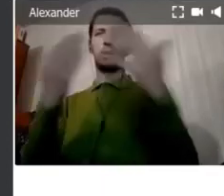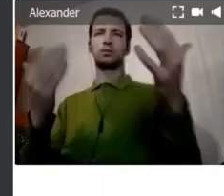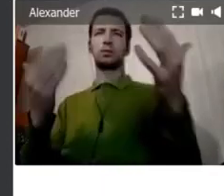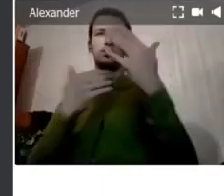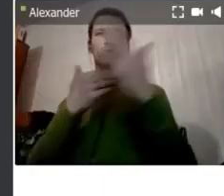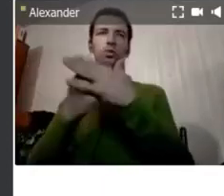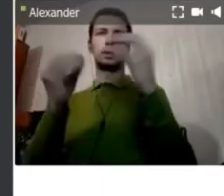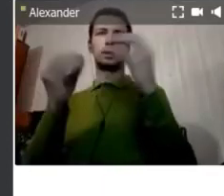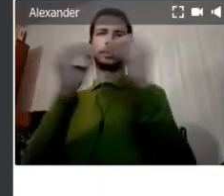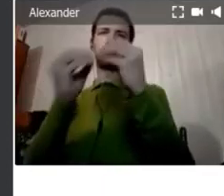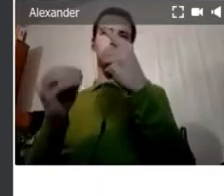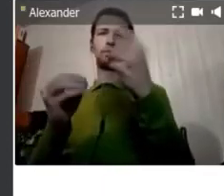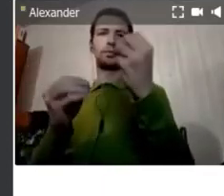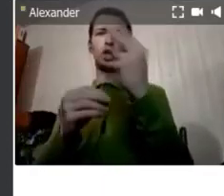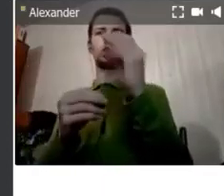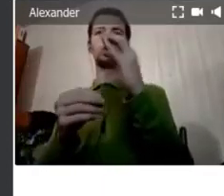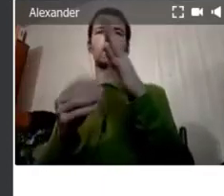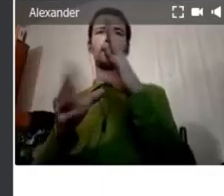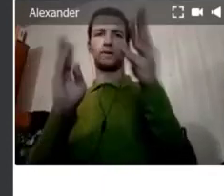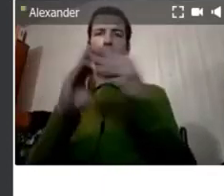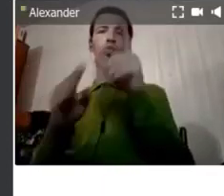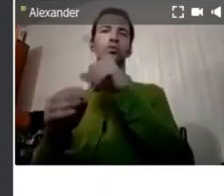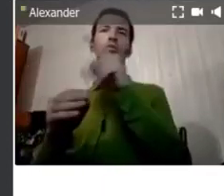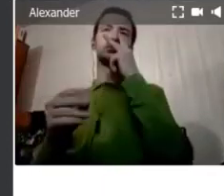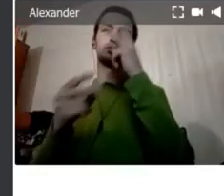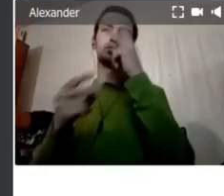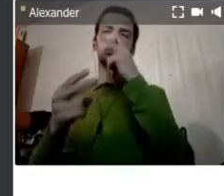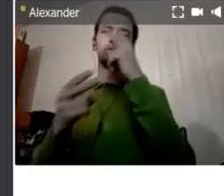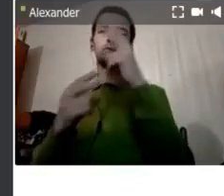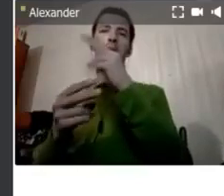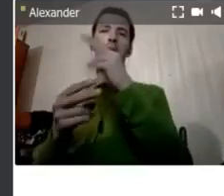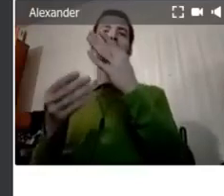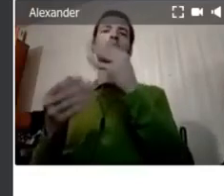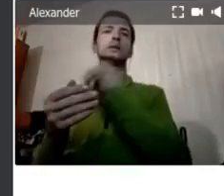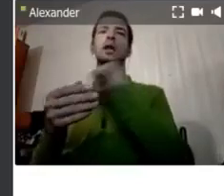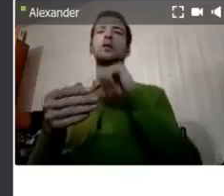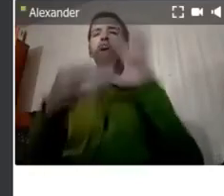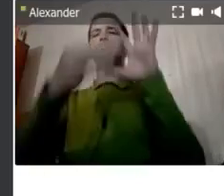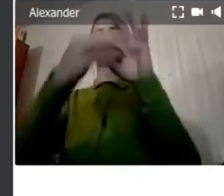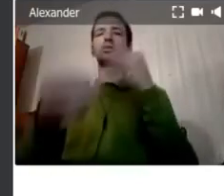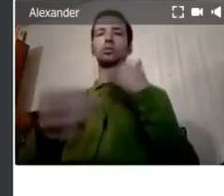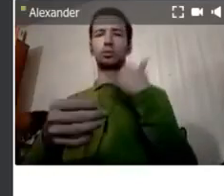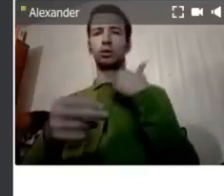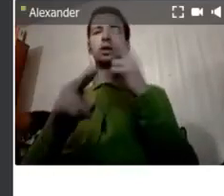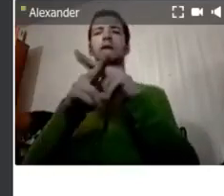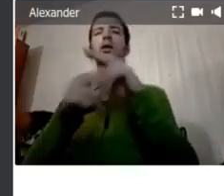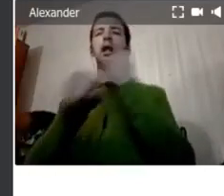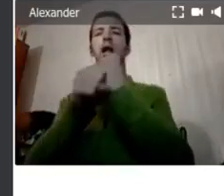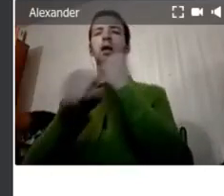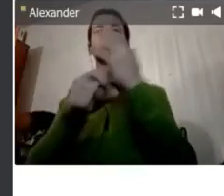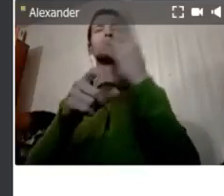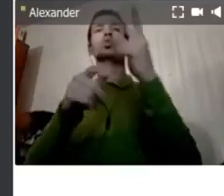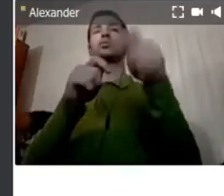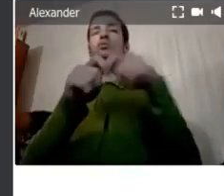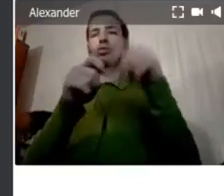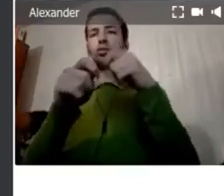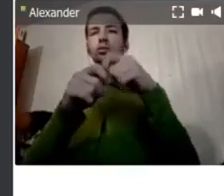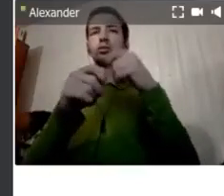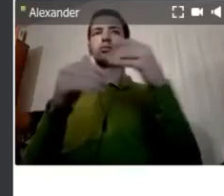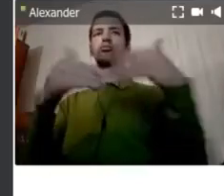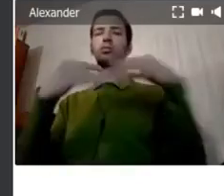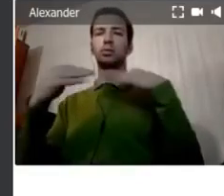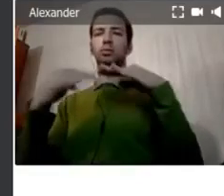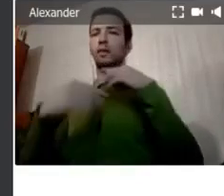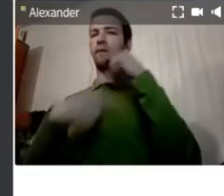делайте рекламы. Это, ладно, сейчас уйду в отдельную тему, ребят. Этому мы посвятим отдельный вебинар, на котором мы поговорим,